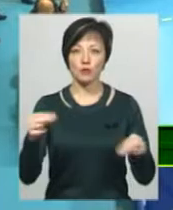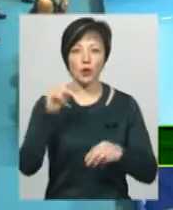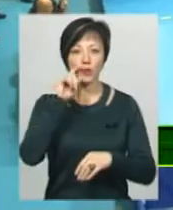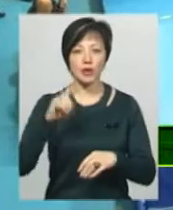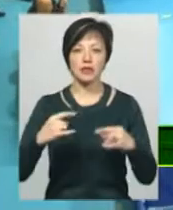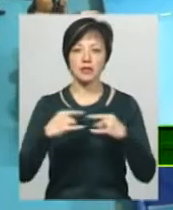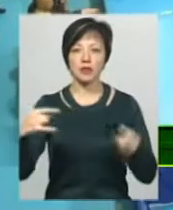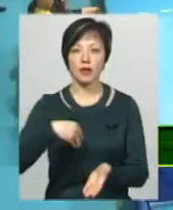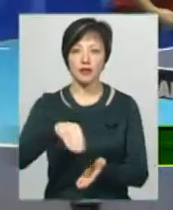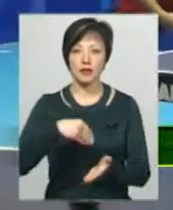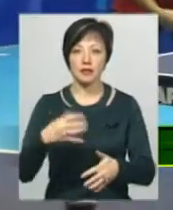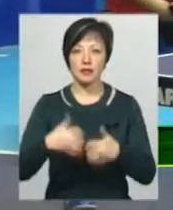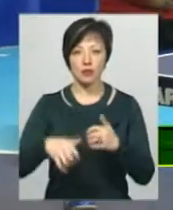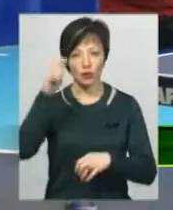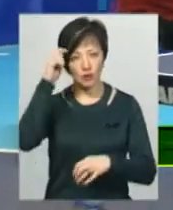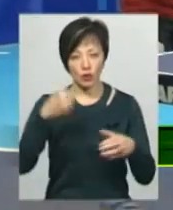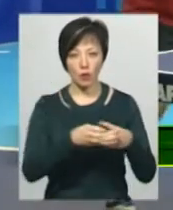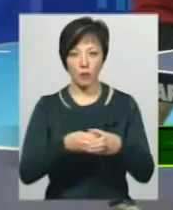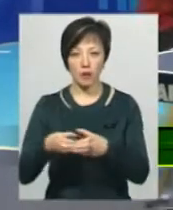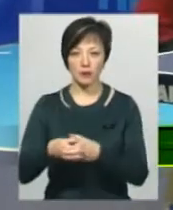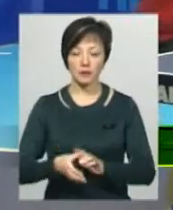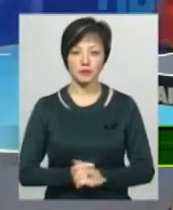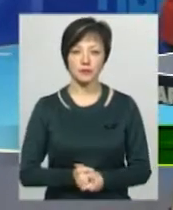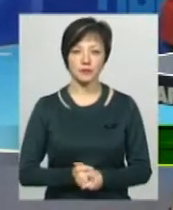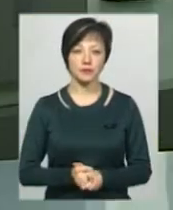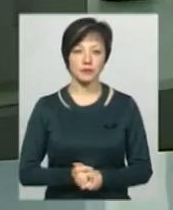України з настільного тенісу серед чоловічих команд Суперліги.